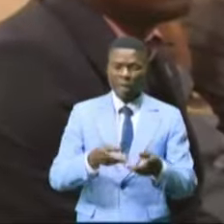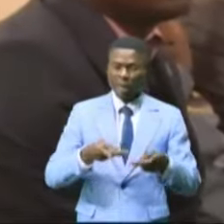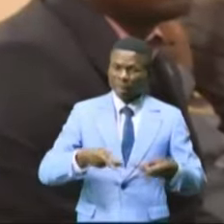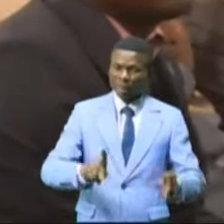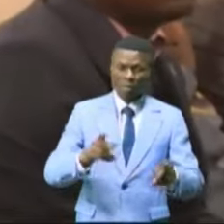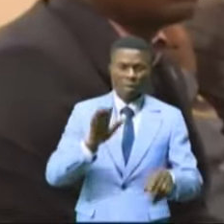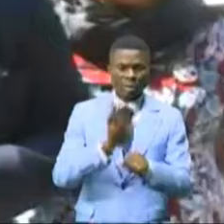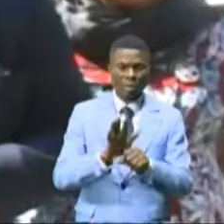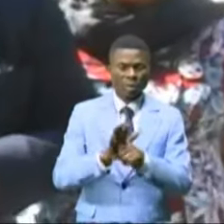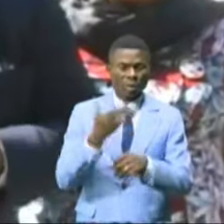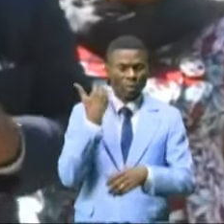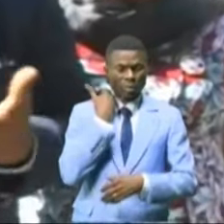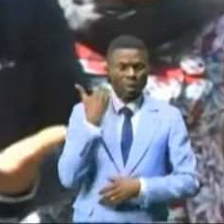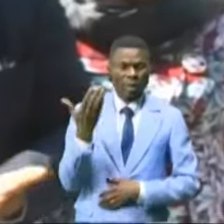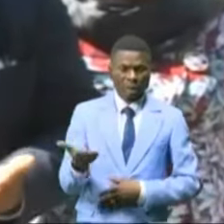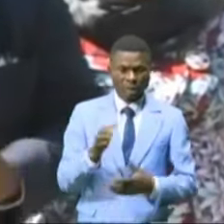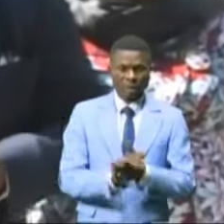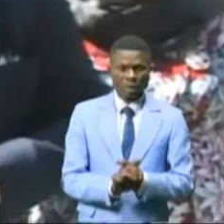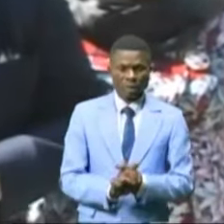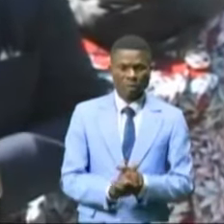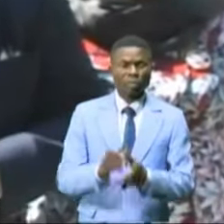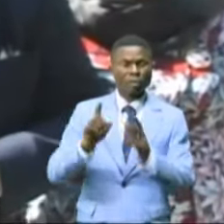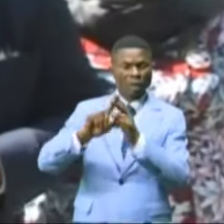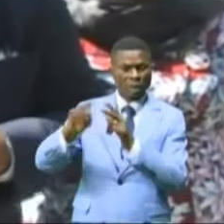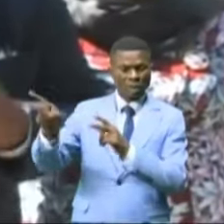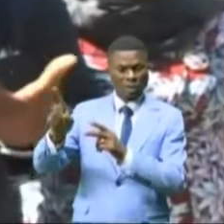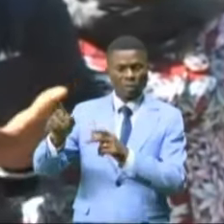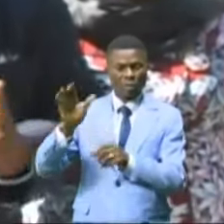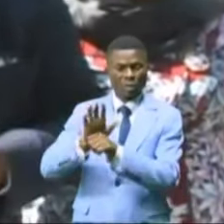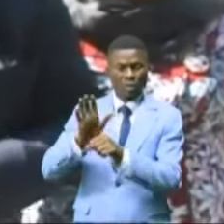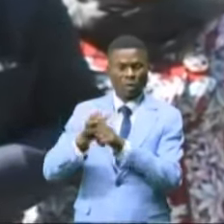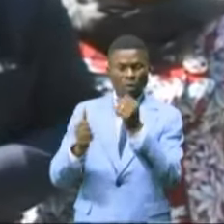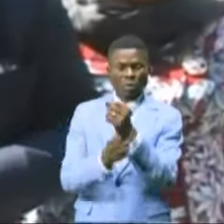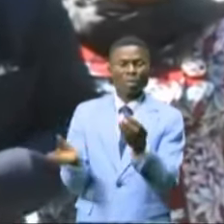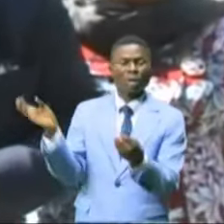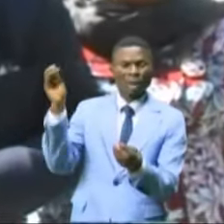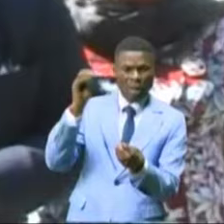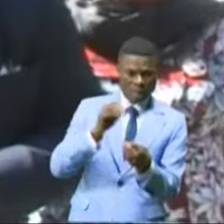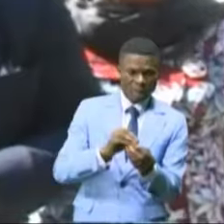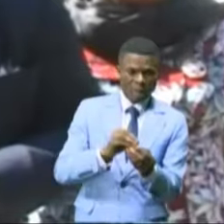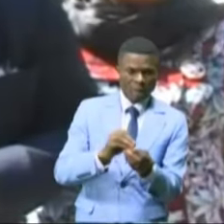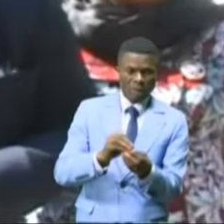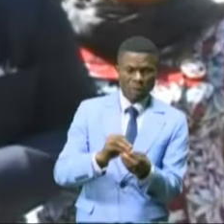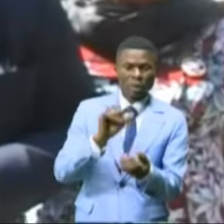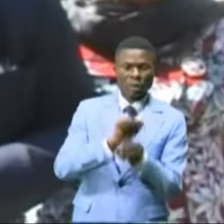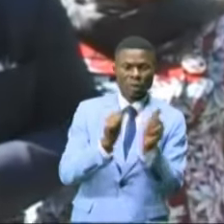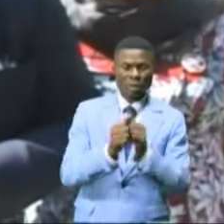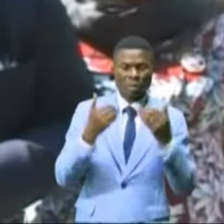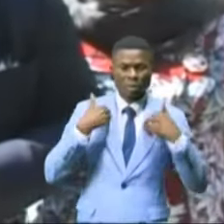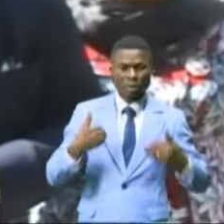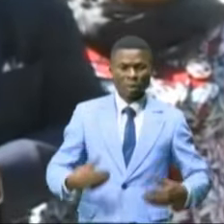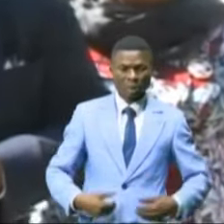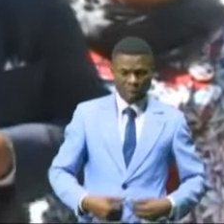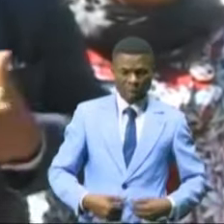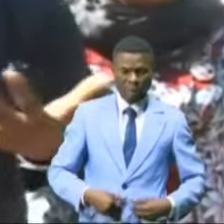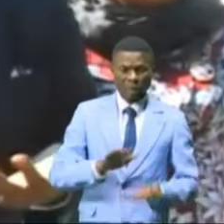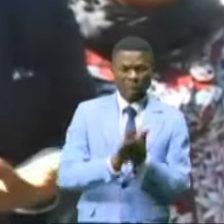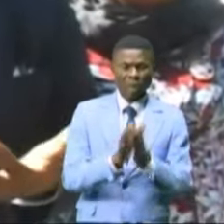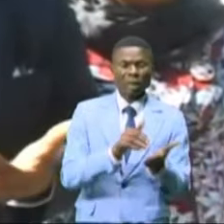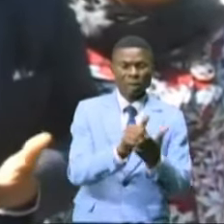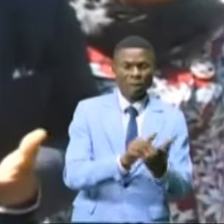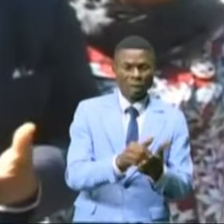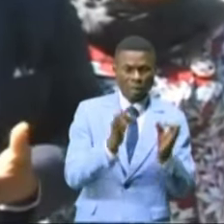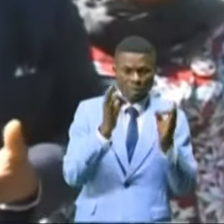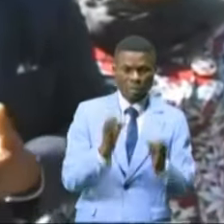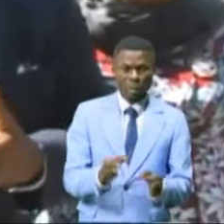des maladies hydriques. L'afflux des populations vient ajouter une pression sur le système de santé qui est déjà faible, alors que les